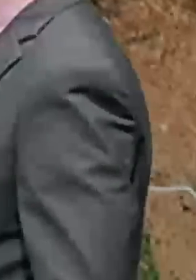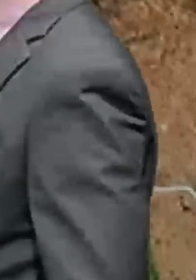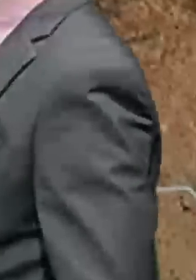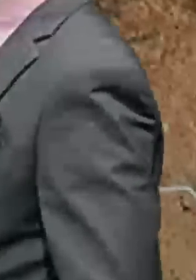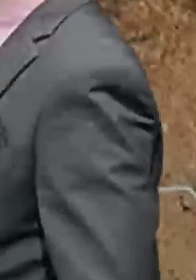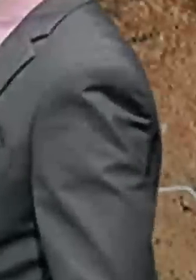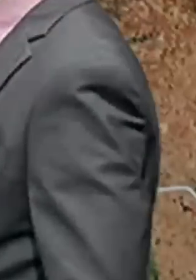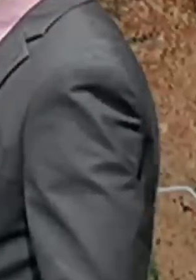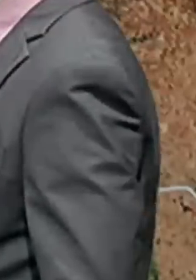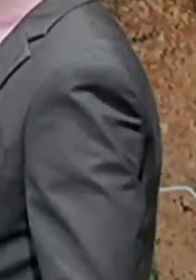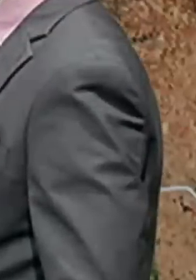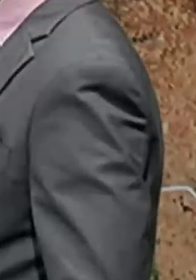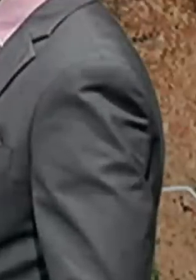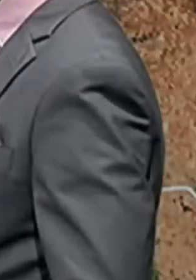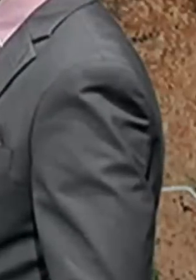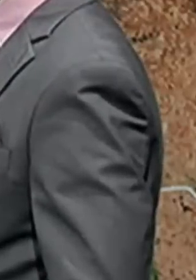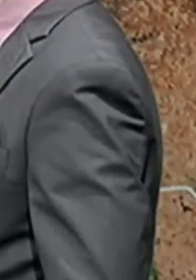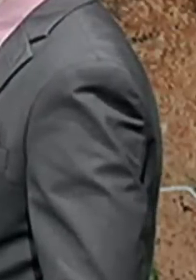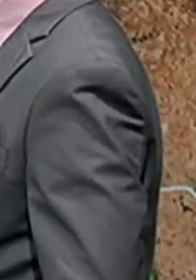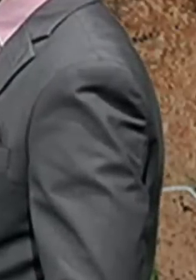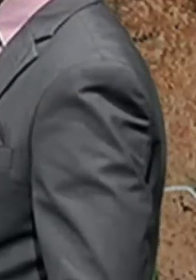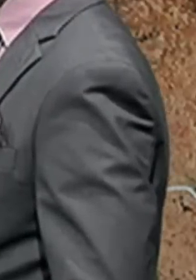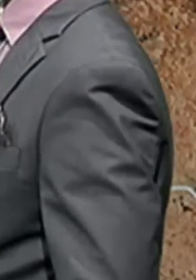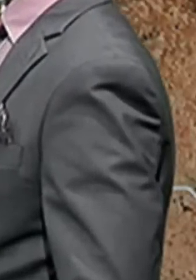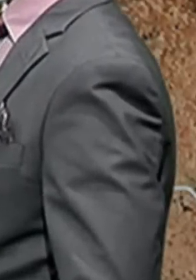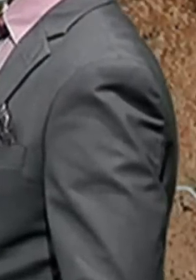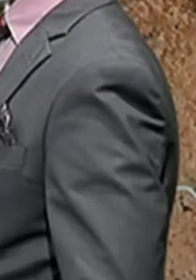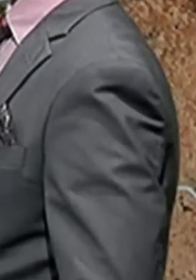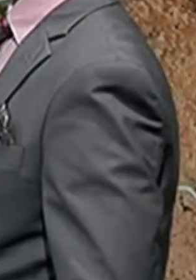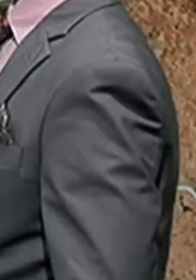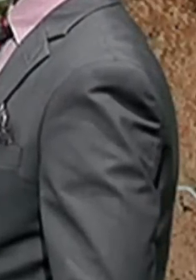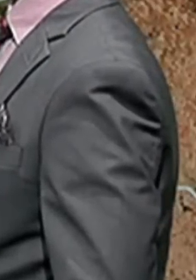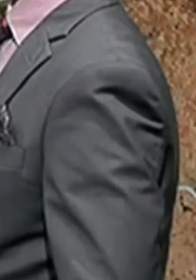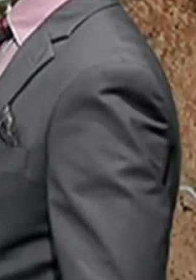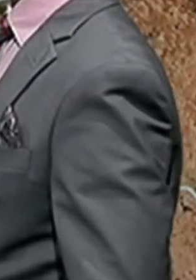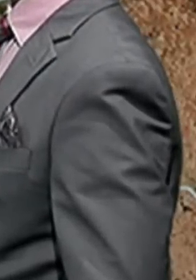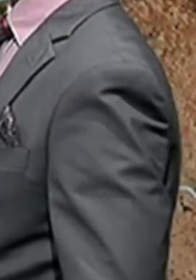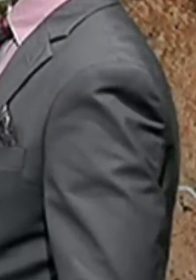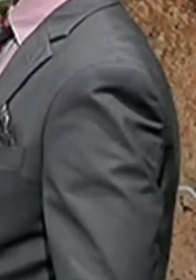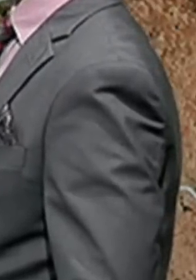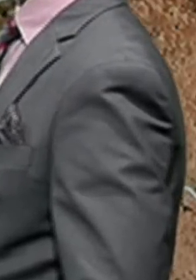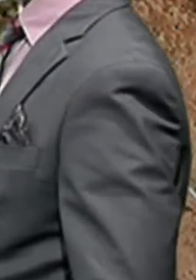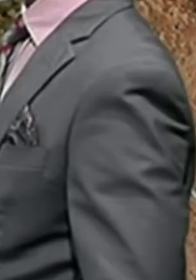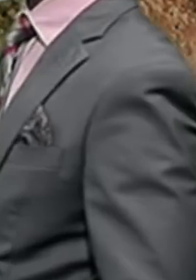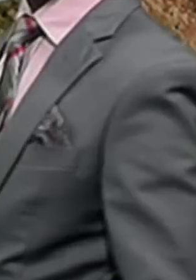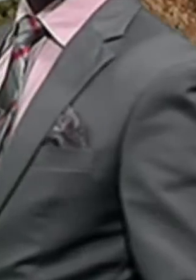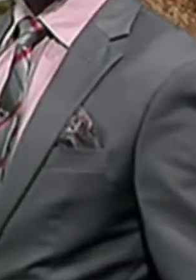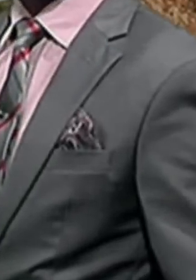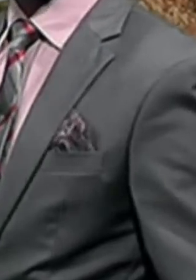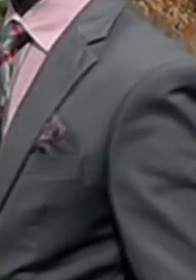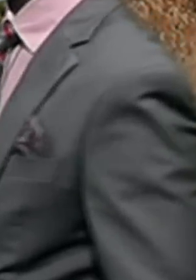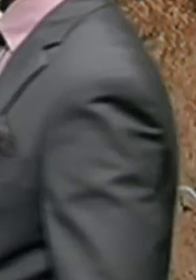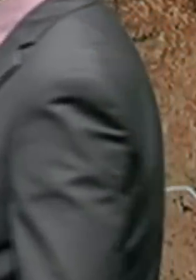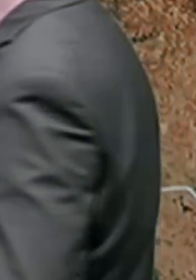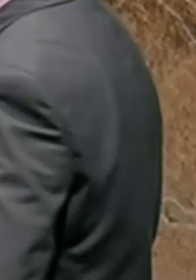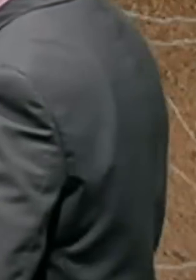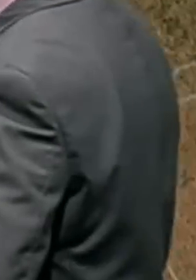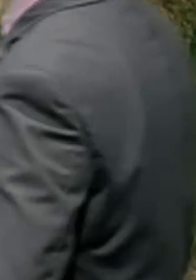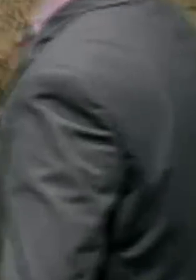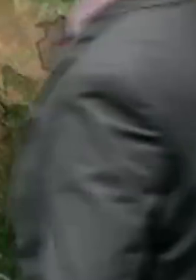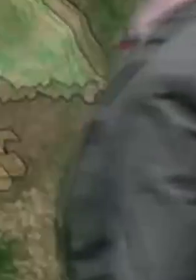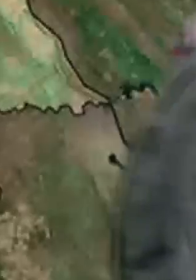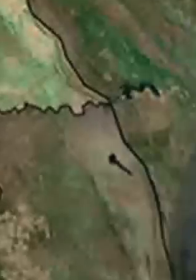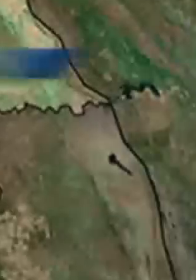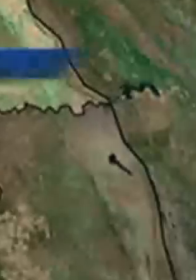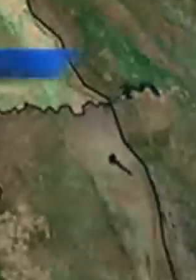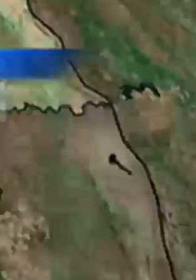rena letšatši le go sasa re lebetse re go bontšha go tla ba go ruthetše ga magareng ka Pretoria go tla ba tše masomepedi senyane masomepedi seswai ka Spread gomme re